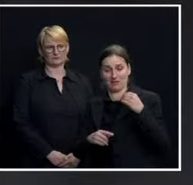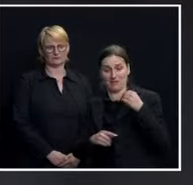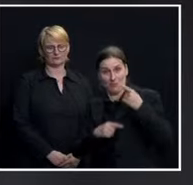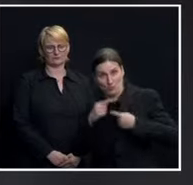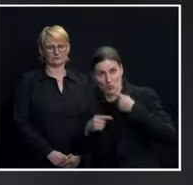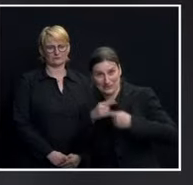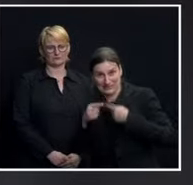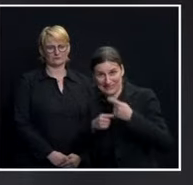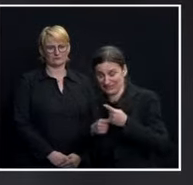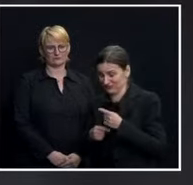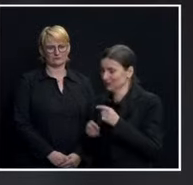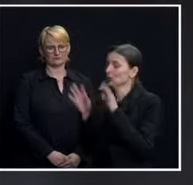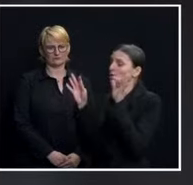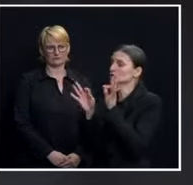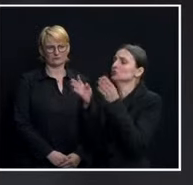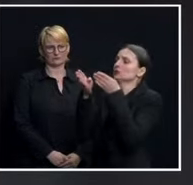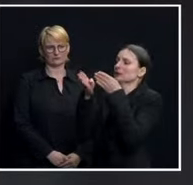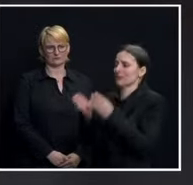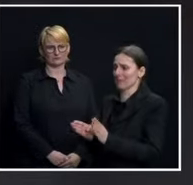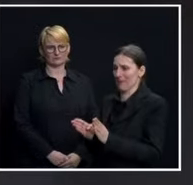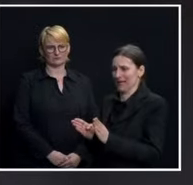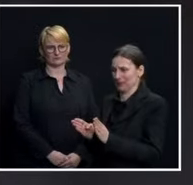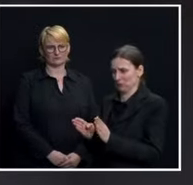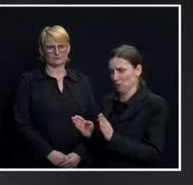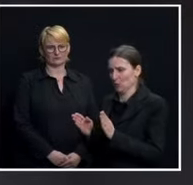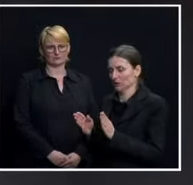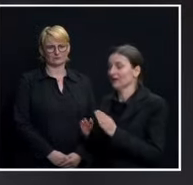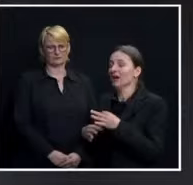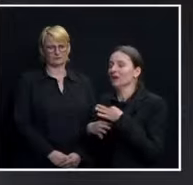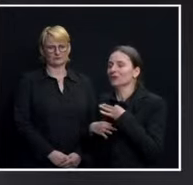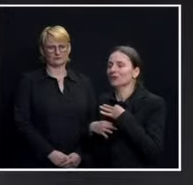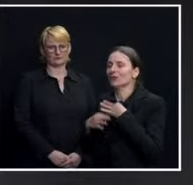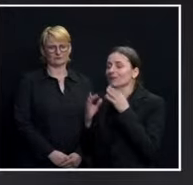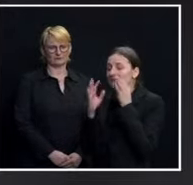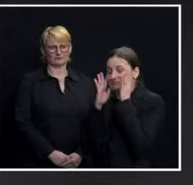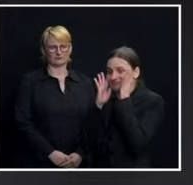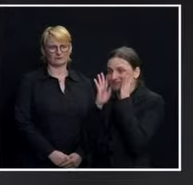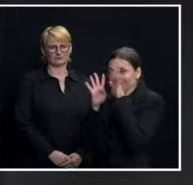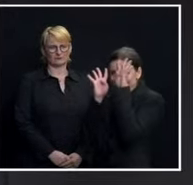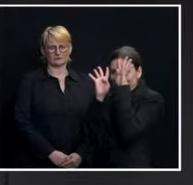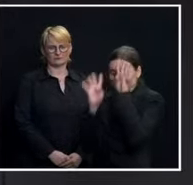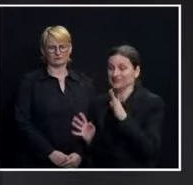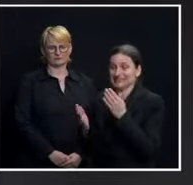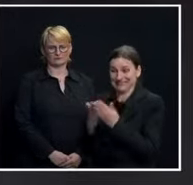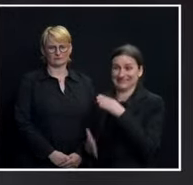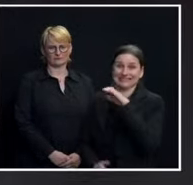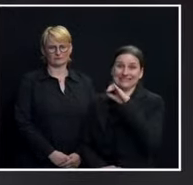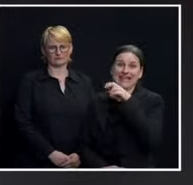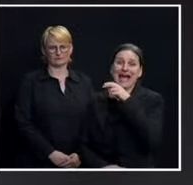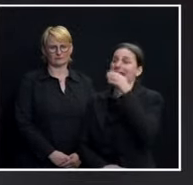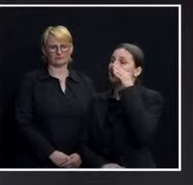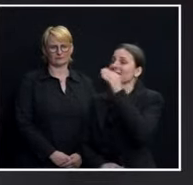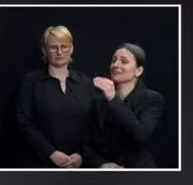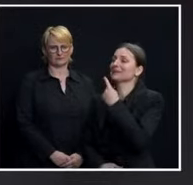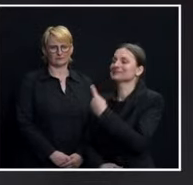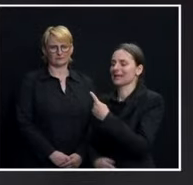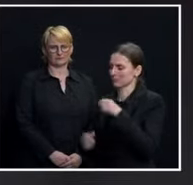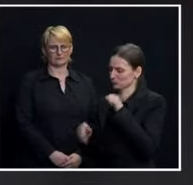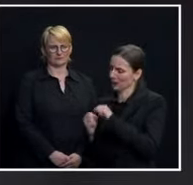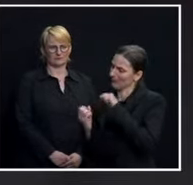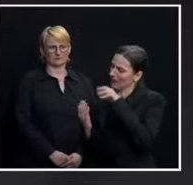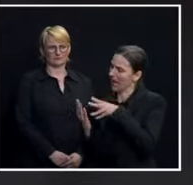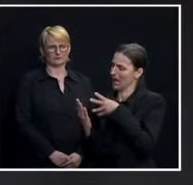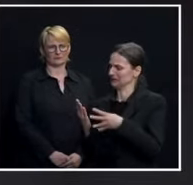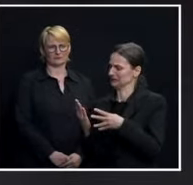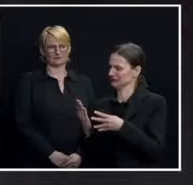furchtbaren Person Eichmann beschäftigt, was mich wirklich zum Teil zum schieren Wahnsinn getrieben hat. Und dieser Mann hat nur in Zahlen, in Listen gedacht. Man